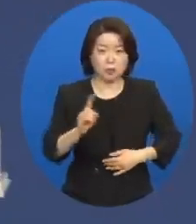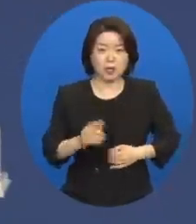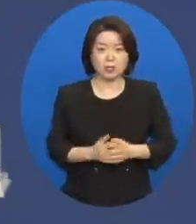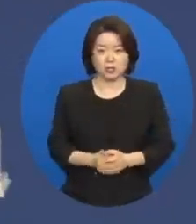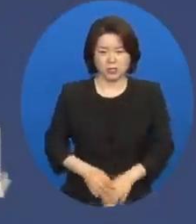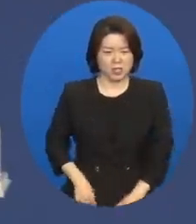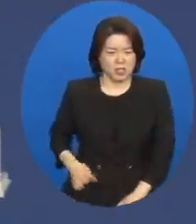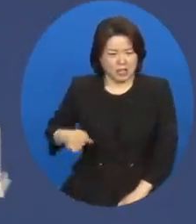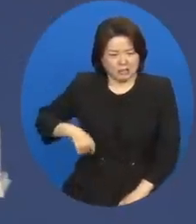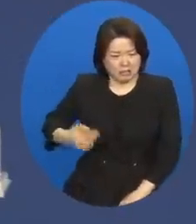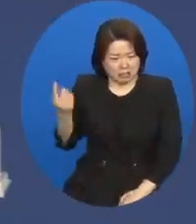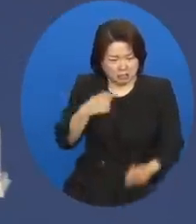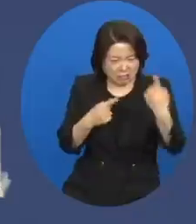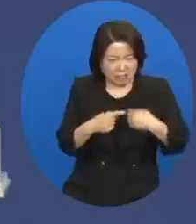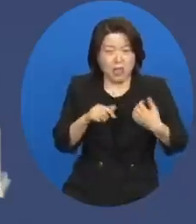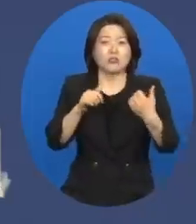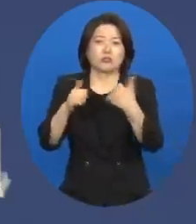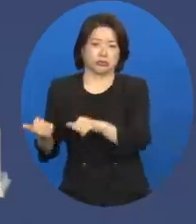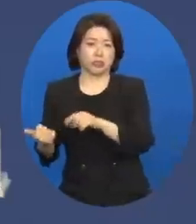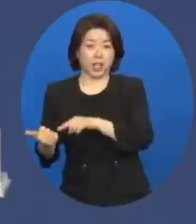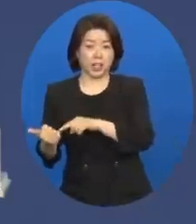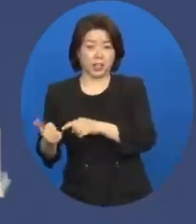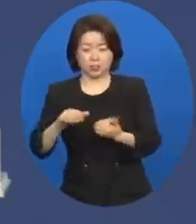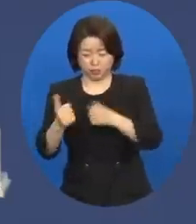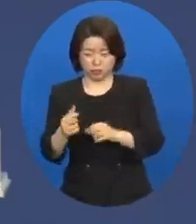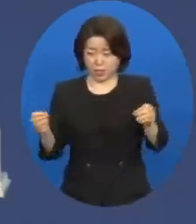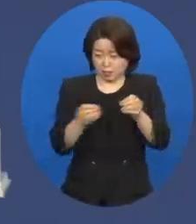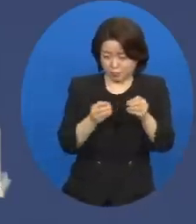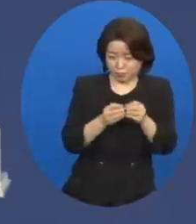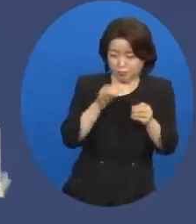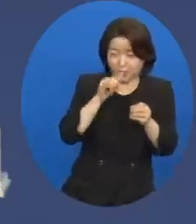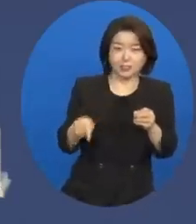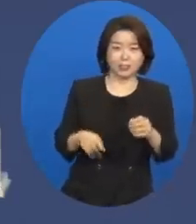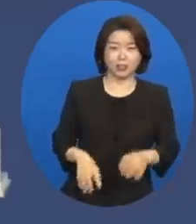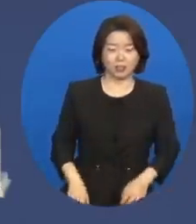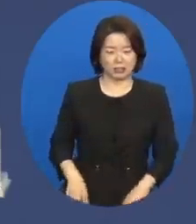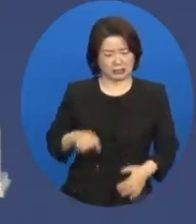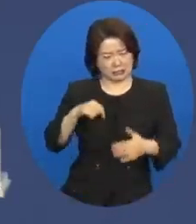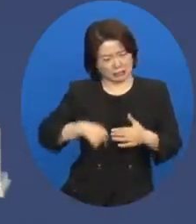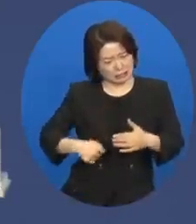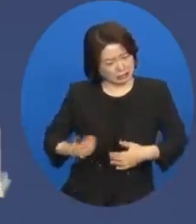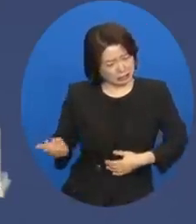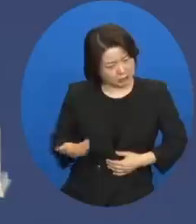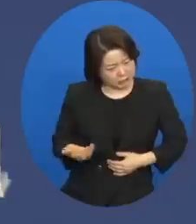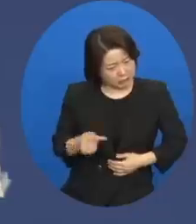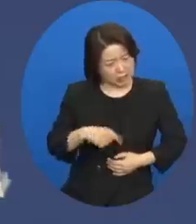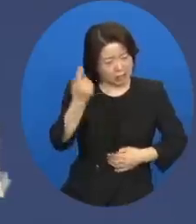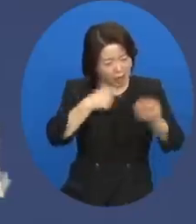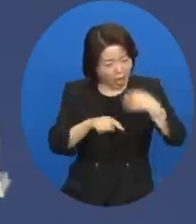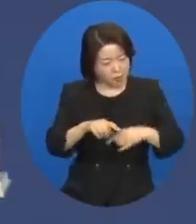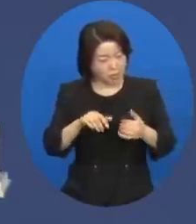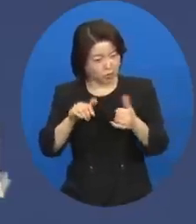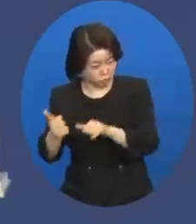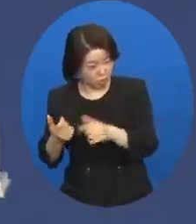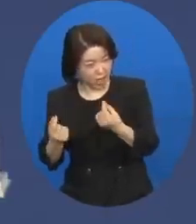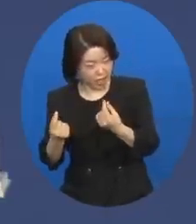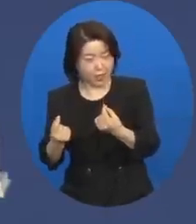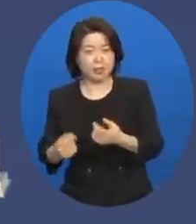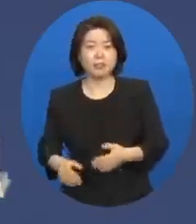속상해? 죽겠네. 이렇게 속상하다 나 죽는 거 아니야? 이런 생각이 드는 거죠. 이게 증세가